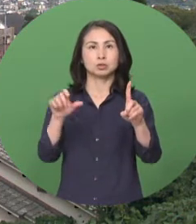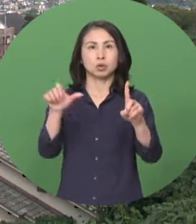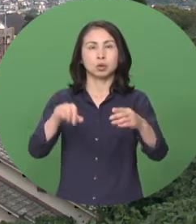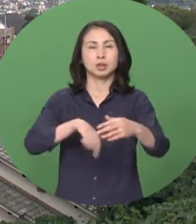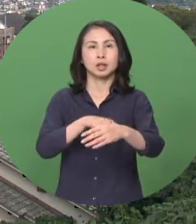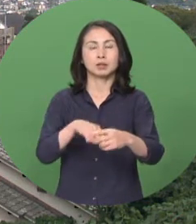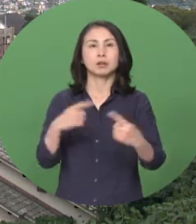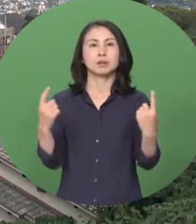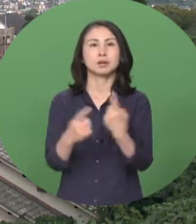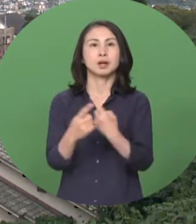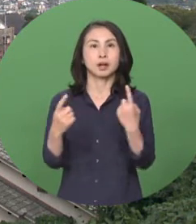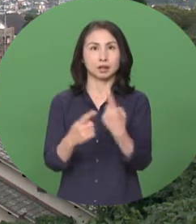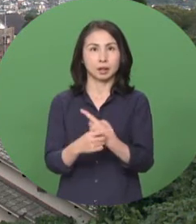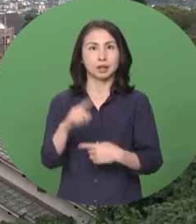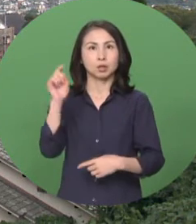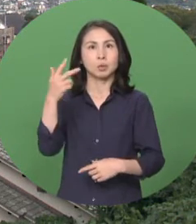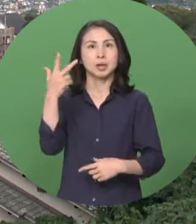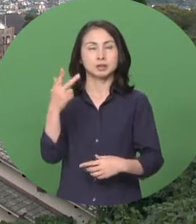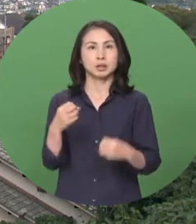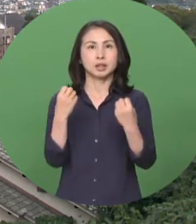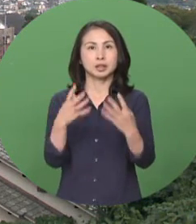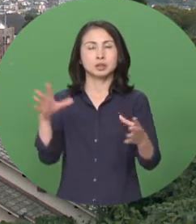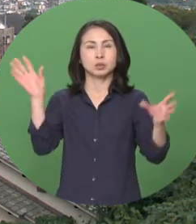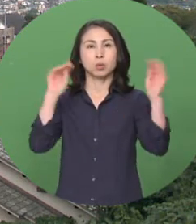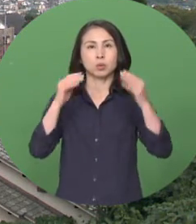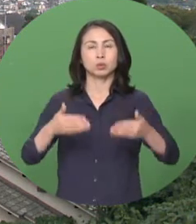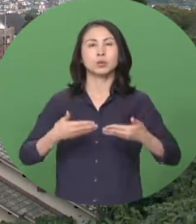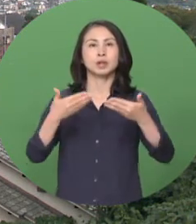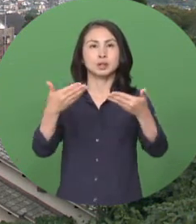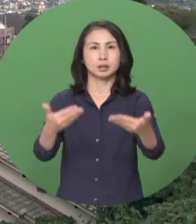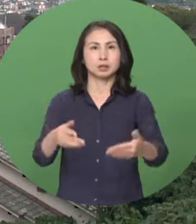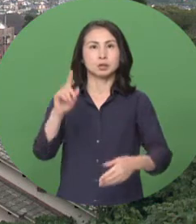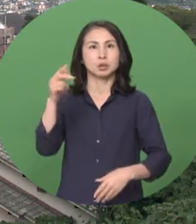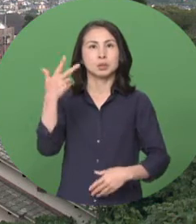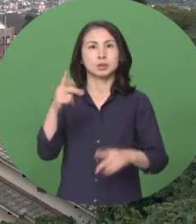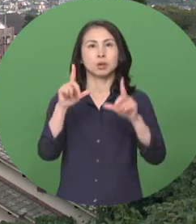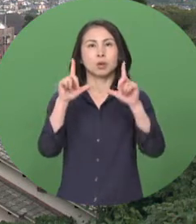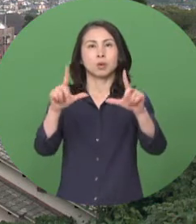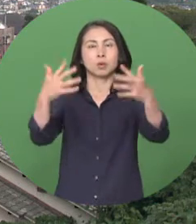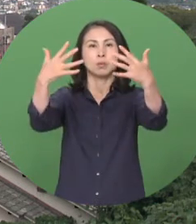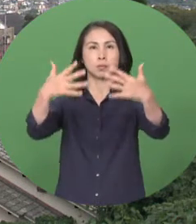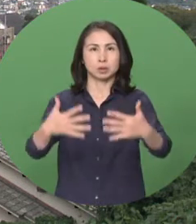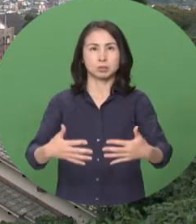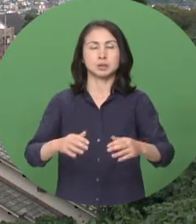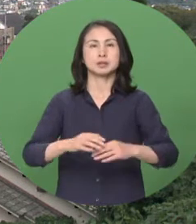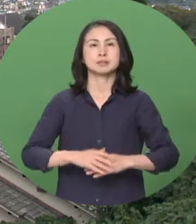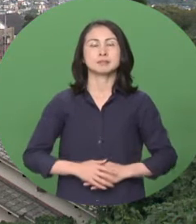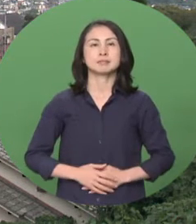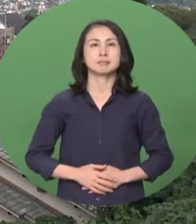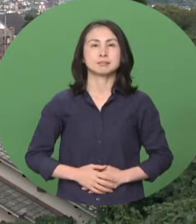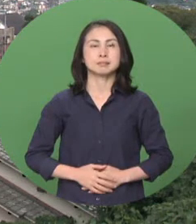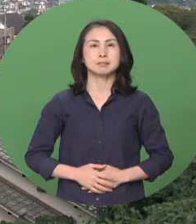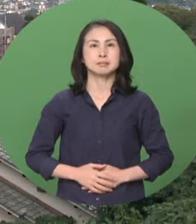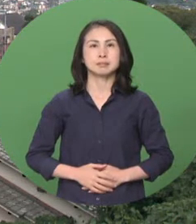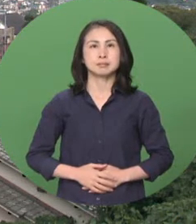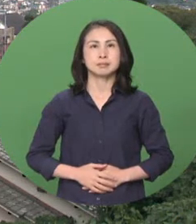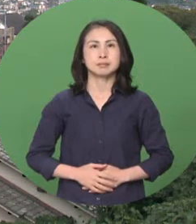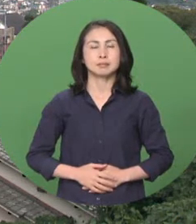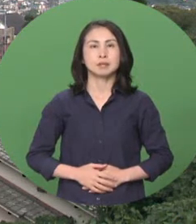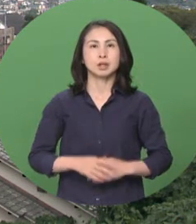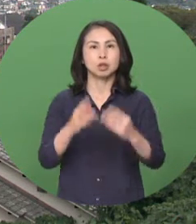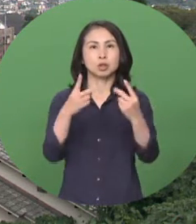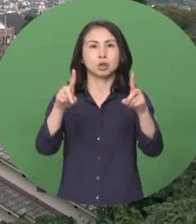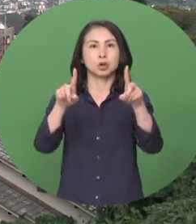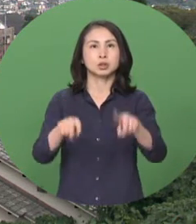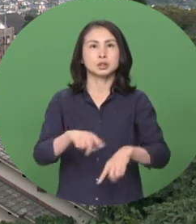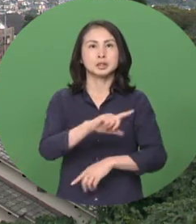15日に更新して生駒のホットな話題をお届けしている生駒市の広報番組です。まずはイベ